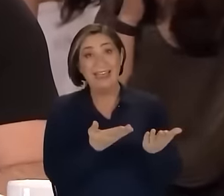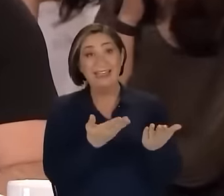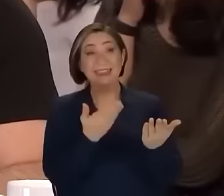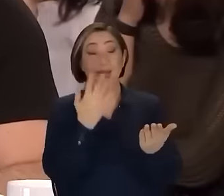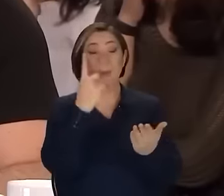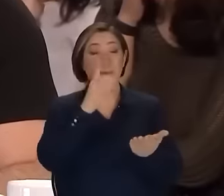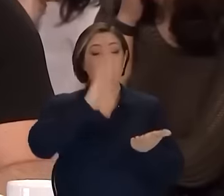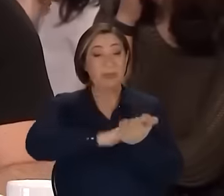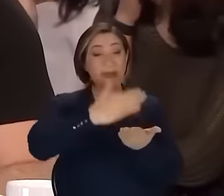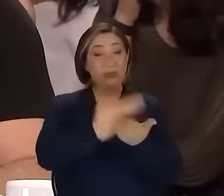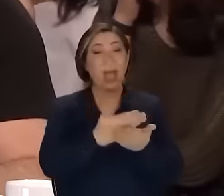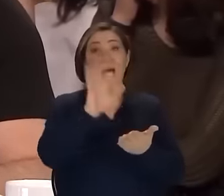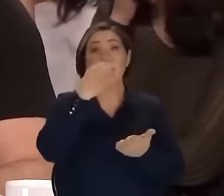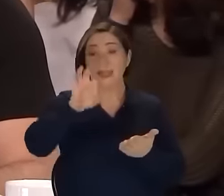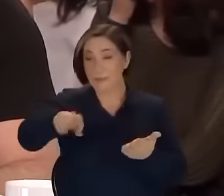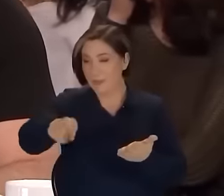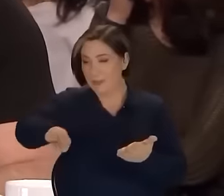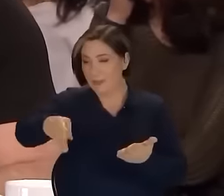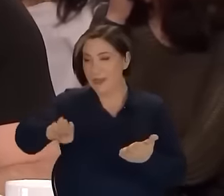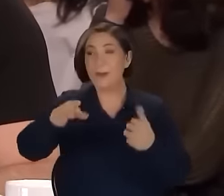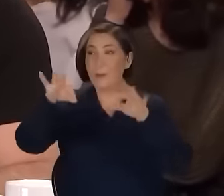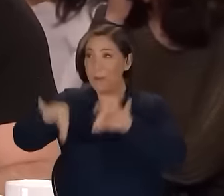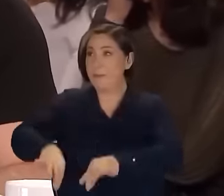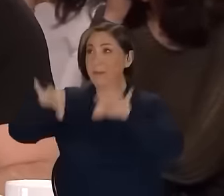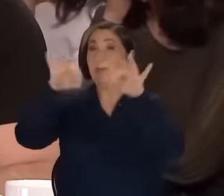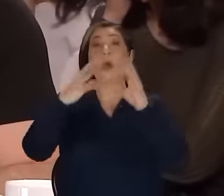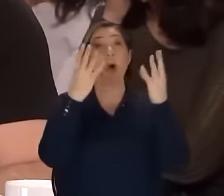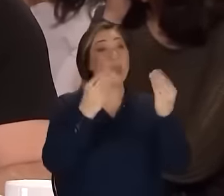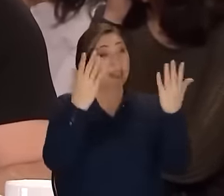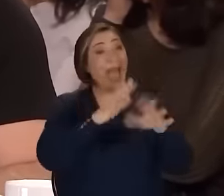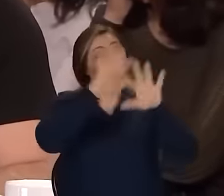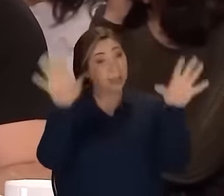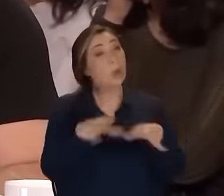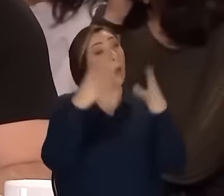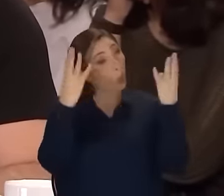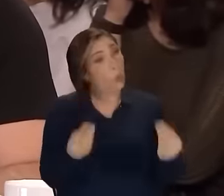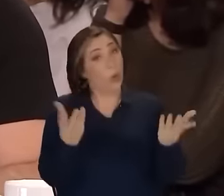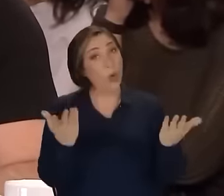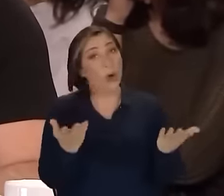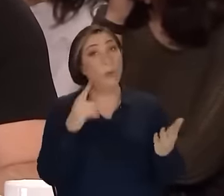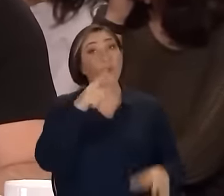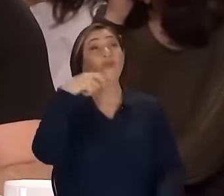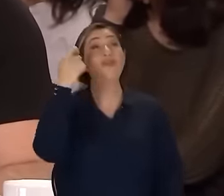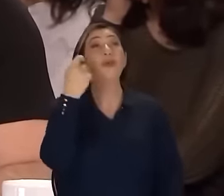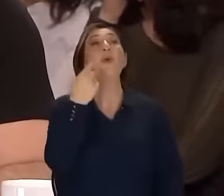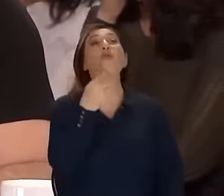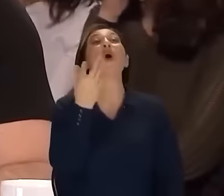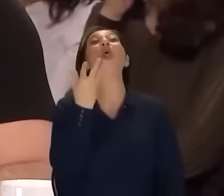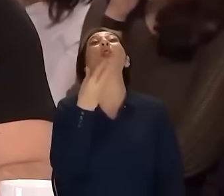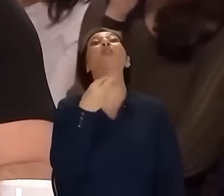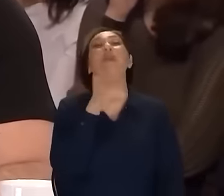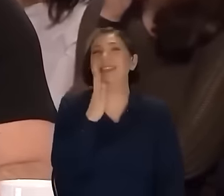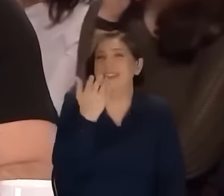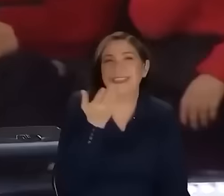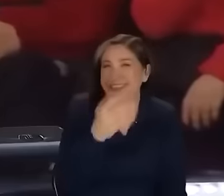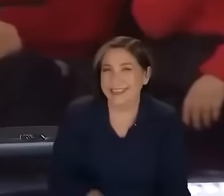Yani bir pirzolayı altına bulama falan onlar oluyor da, ya her şey oluyor da, bu film orada olmaz.